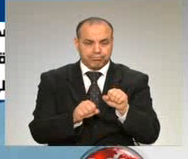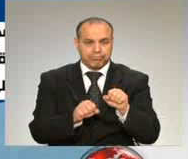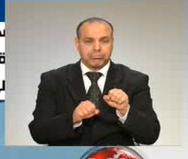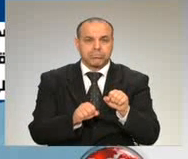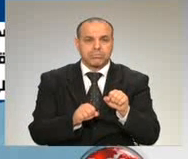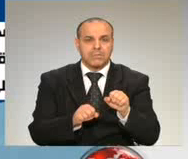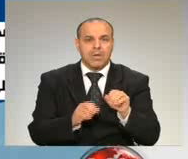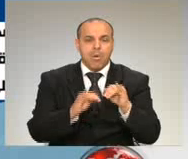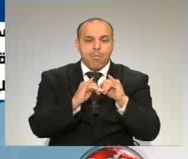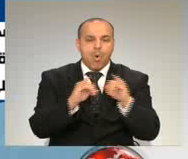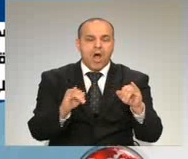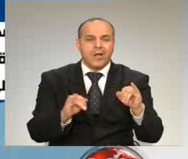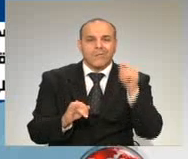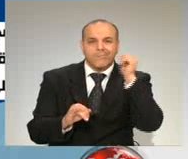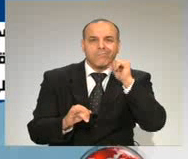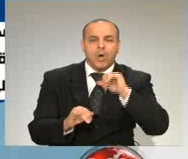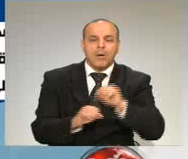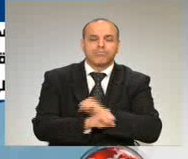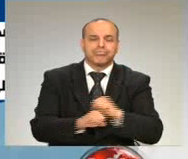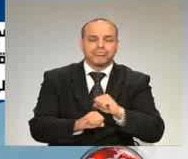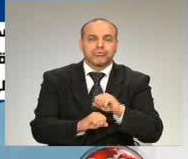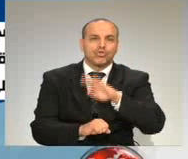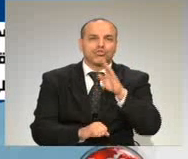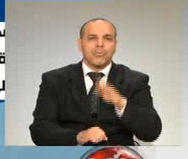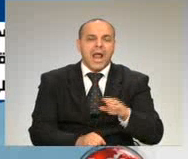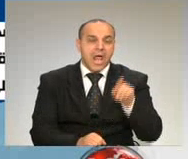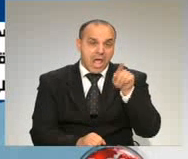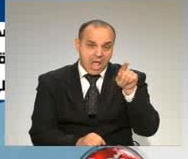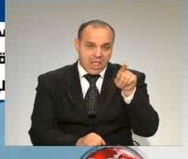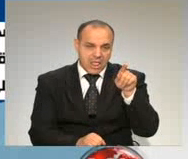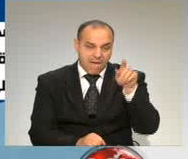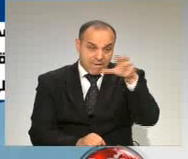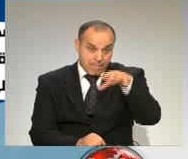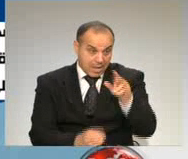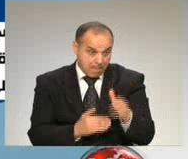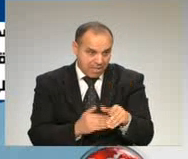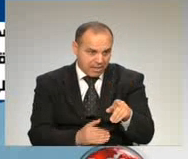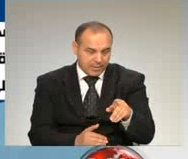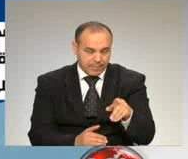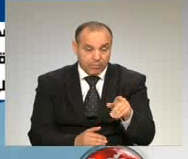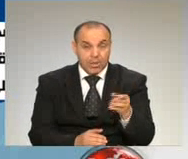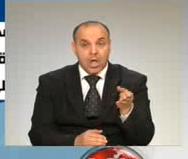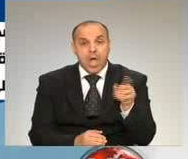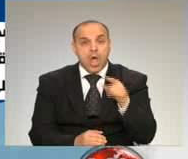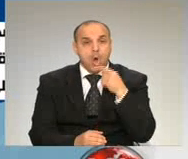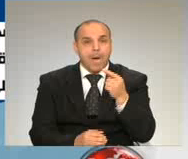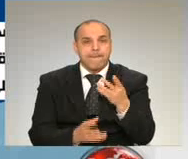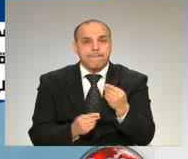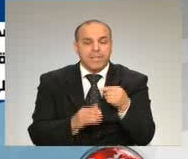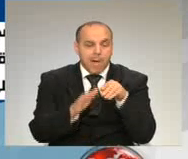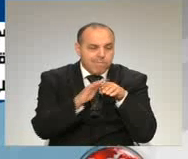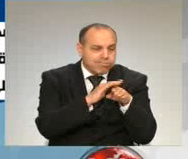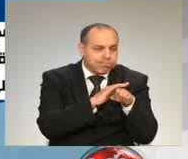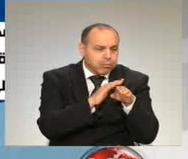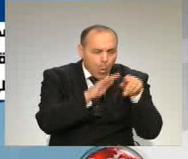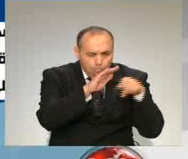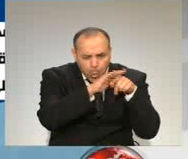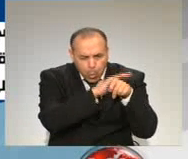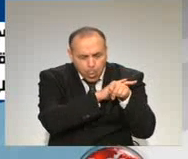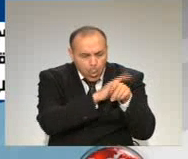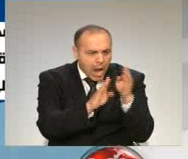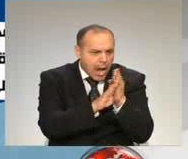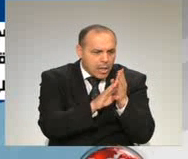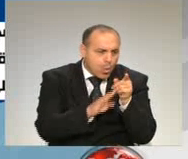تدمير مخيم للجماعات الإرهابية بجبال ورغة في نفس المنطقة، إضافة إلى عدة مخابئ ومغاور